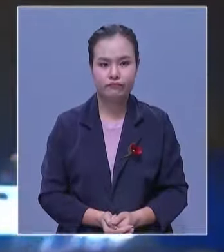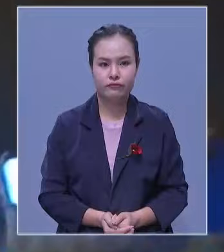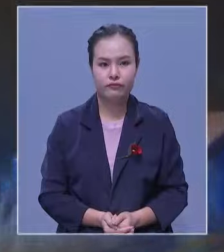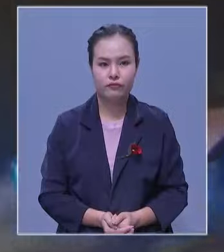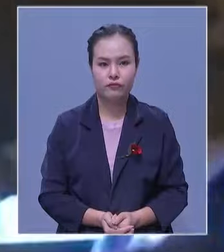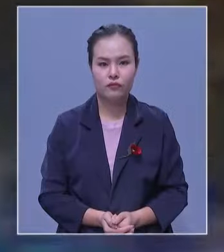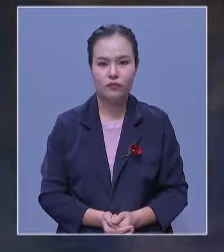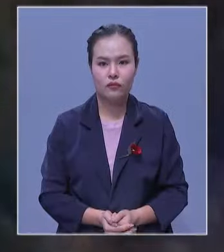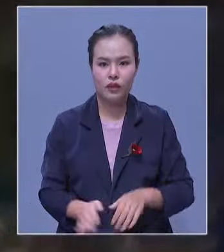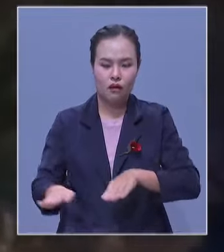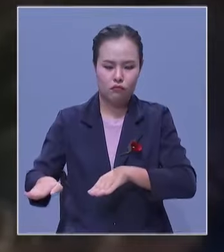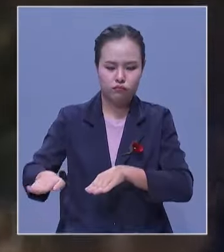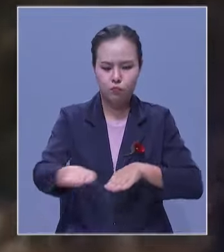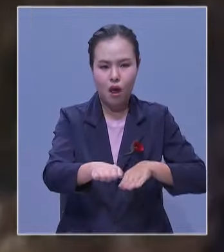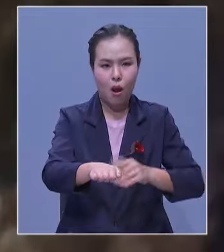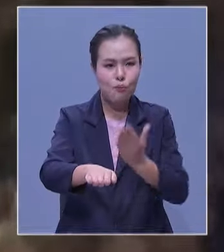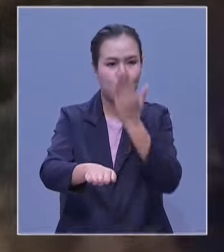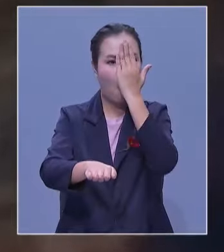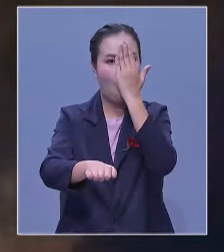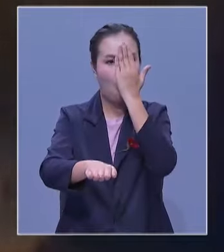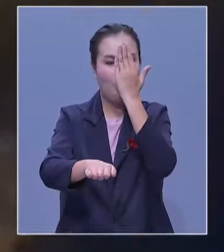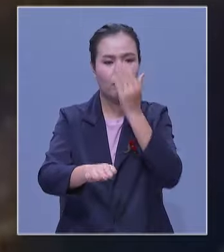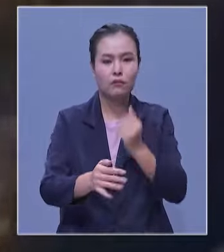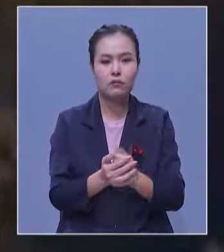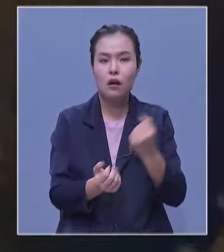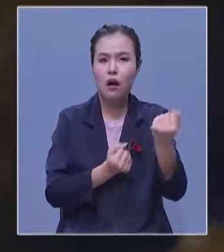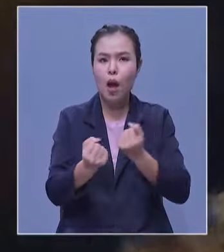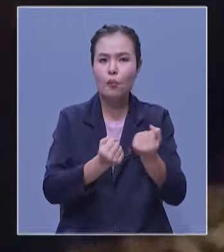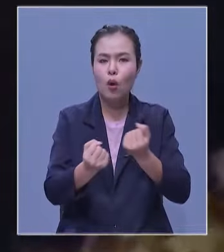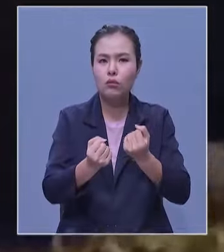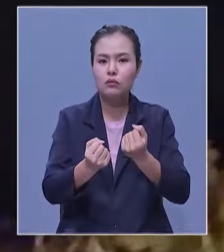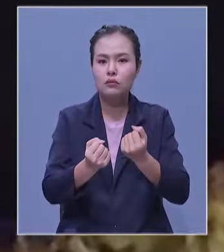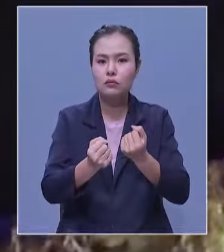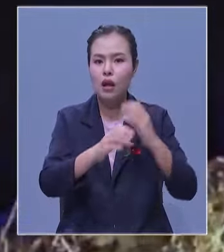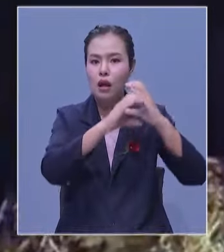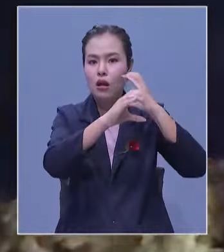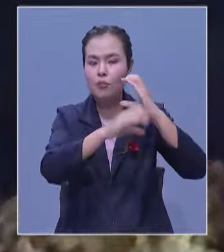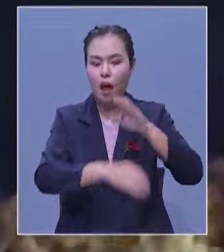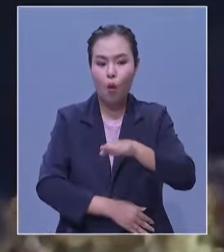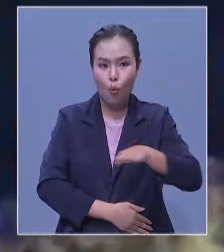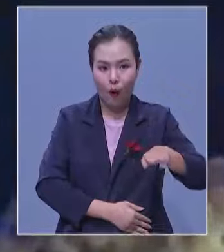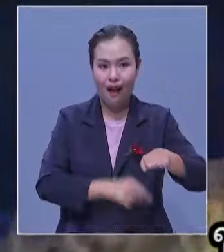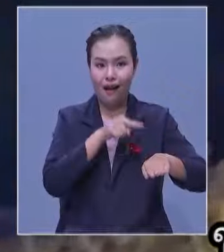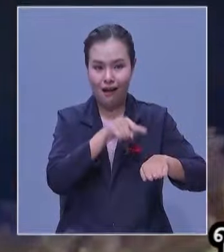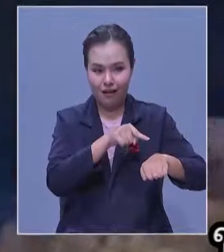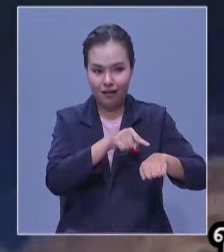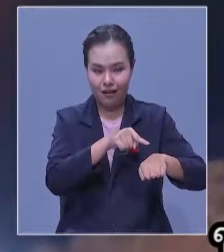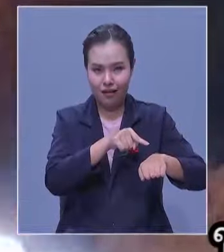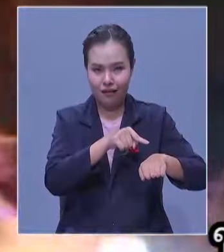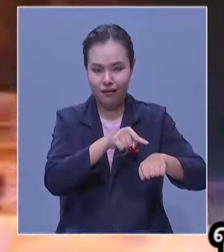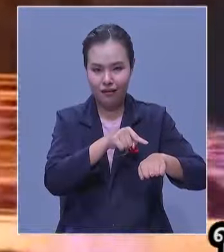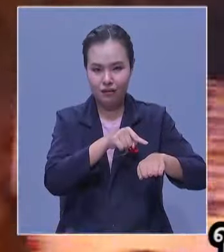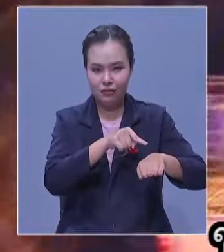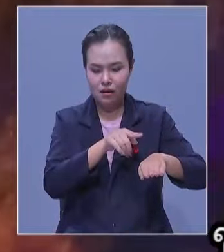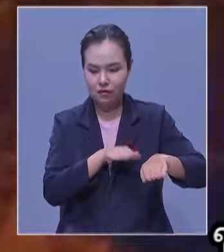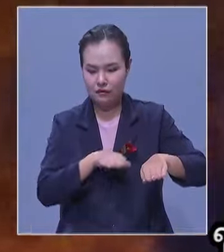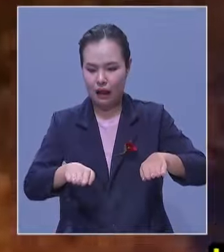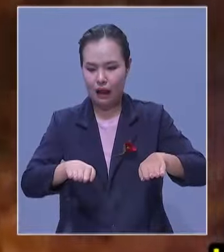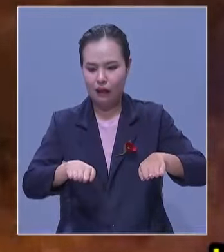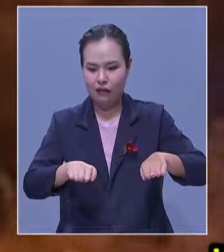อันนี้เขาเปลี่ยนเลนกระทันหันออกมาตัดหน้า ตอนนั้นพี่ขับมาเลนไหนครับ ผมมาเลนนี้คร ับก็คือเลนขวา ใช่ใช่เพราะว่าเลนซ้ายมันจะ